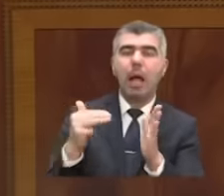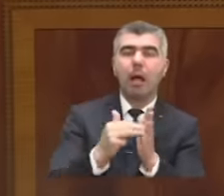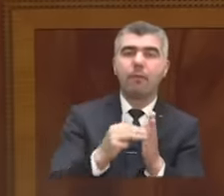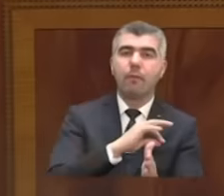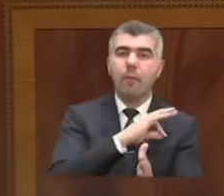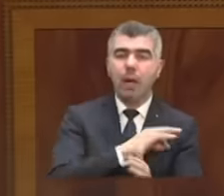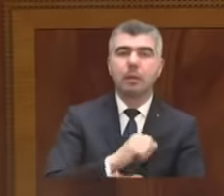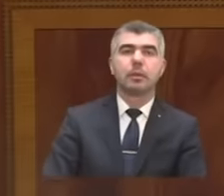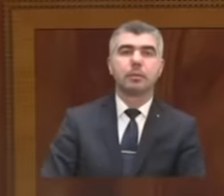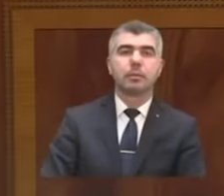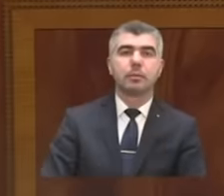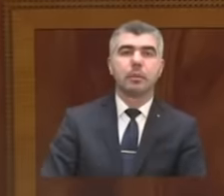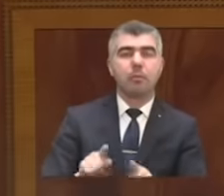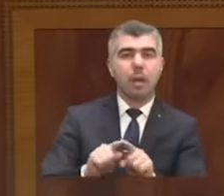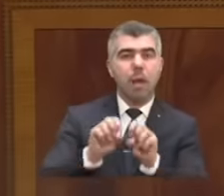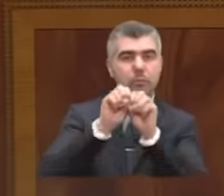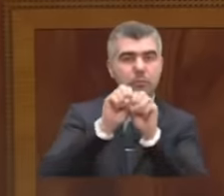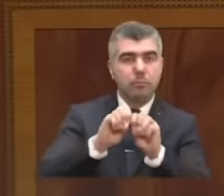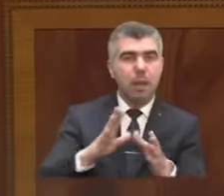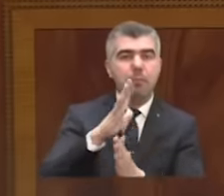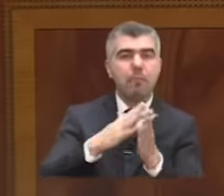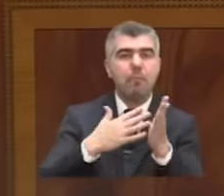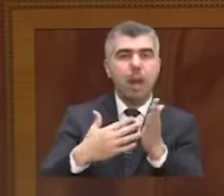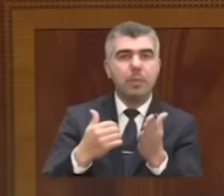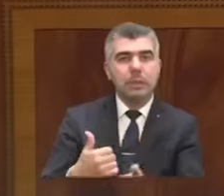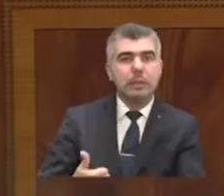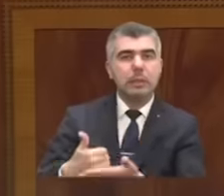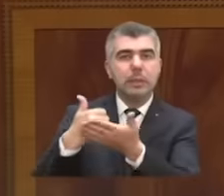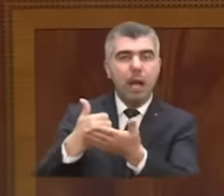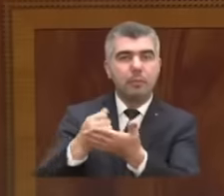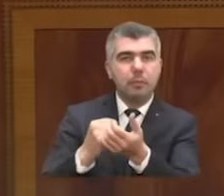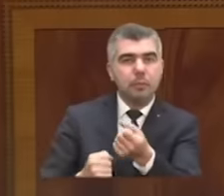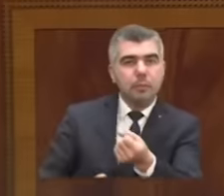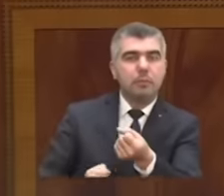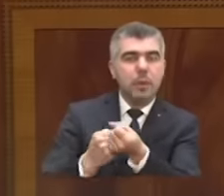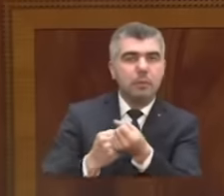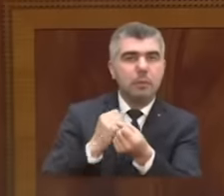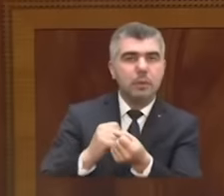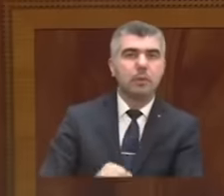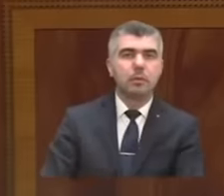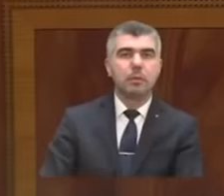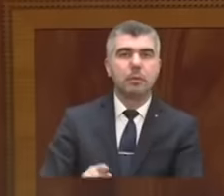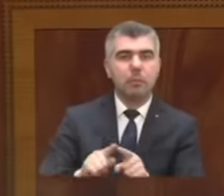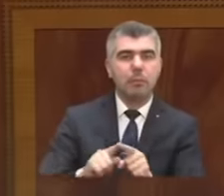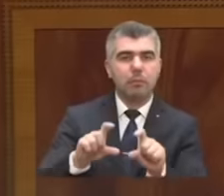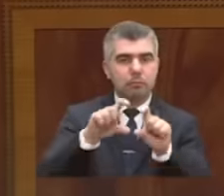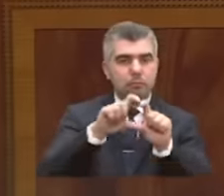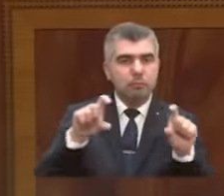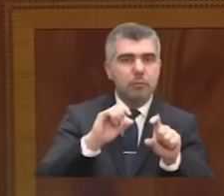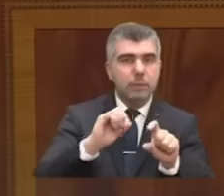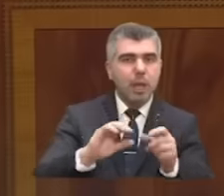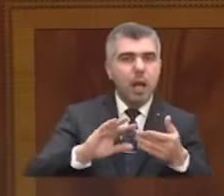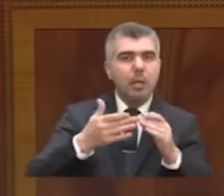مجموعه 700,000 مستفيد. ويتم تنزيل برنامج الدعم المدرسي محليا بالاعتماد